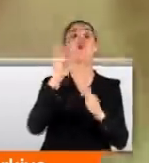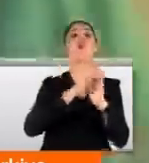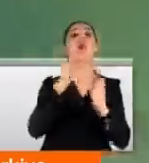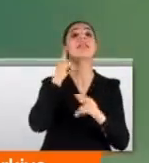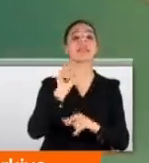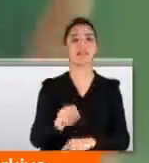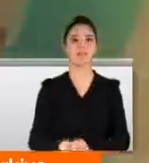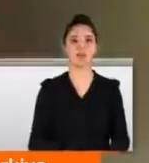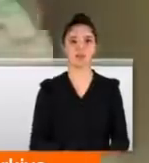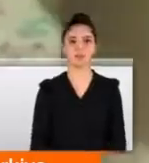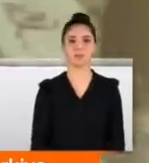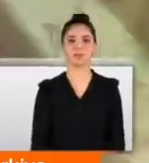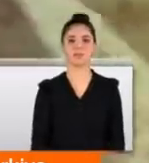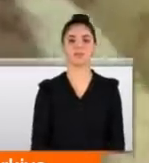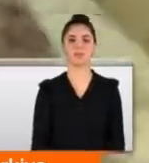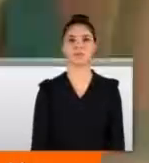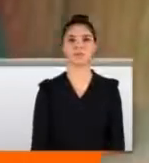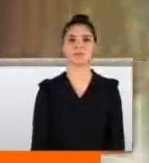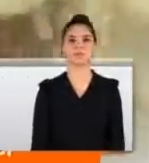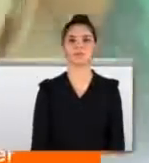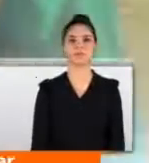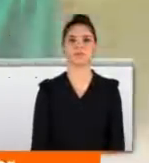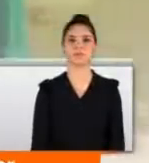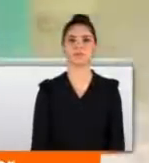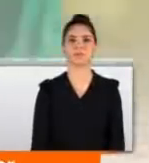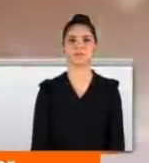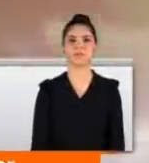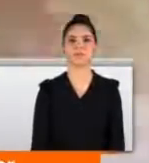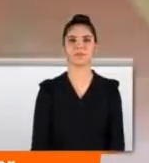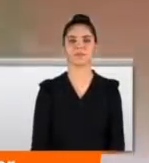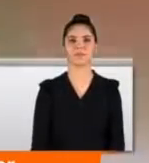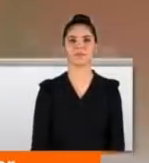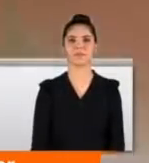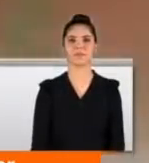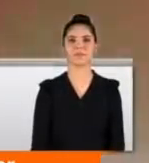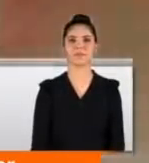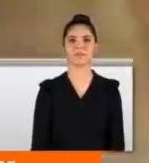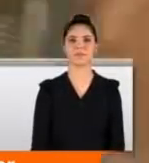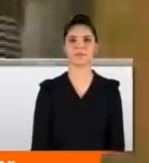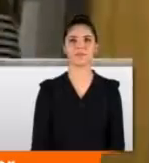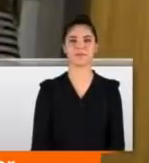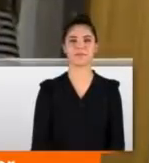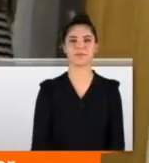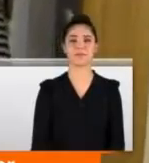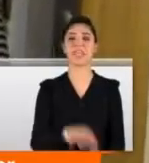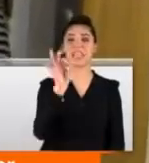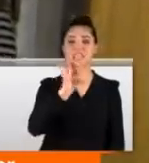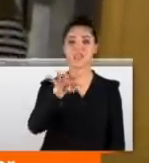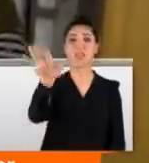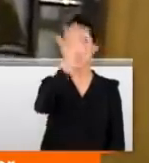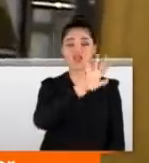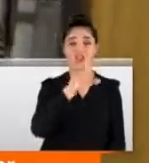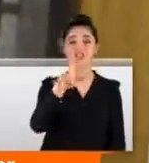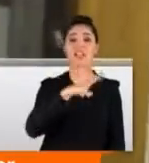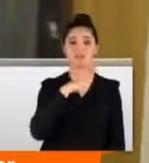Eller oynasın, eller, diller kaynasın, diller, eller ne derse de. Peki var mı çevrende